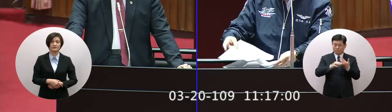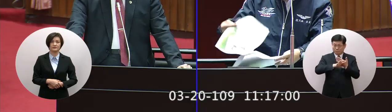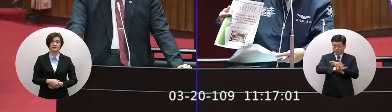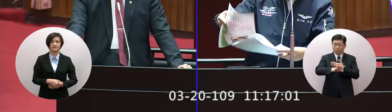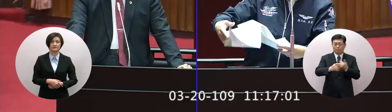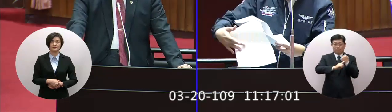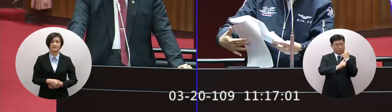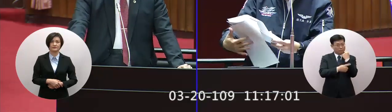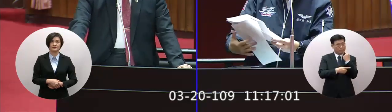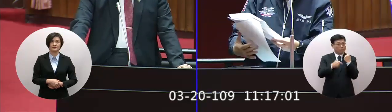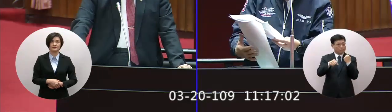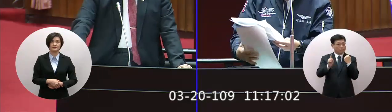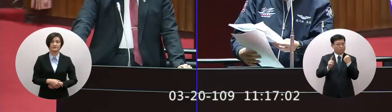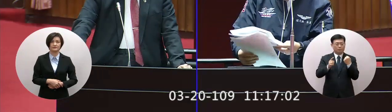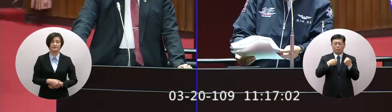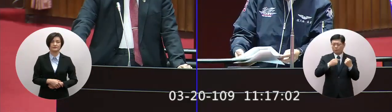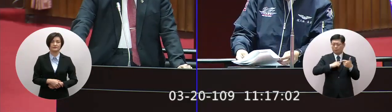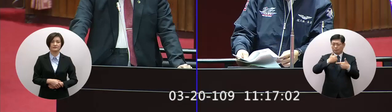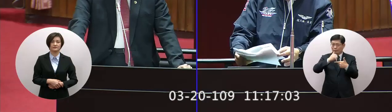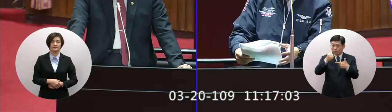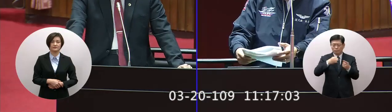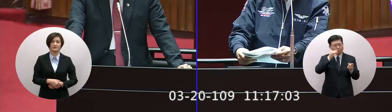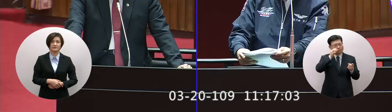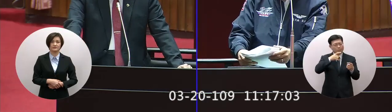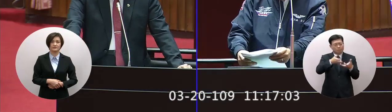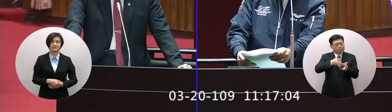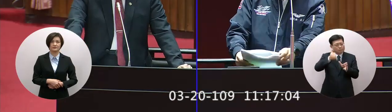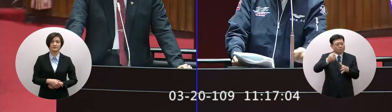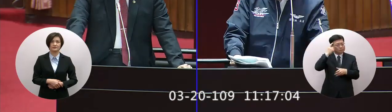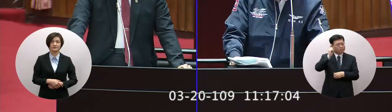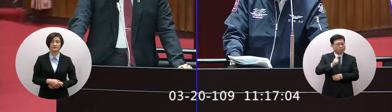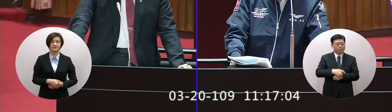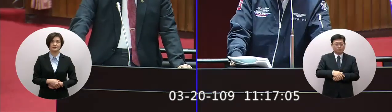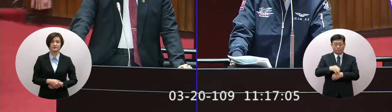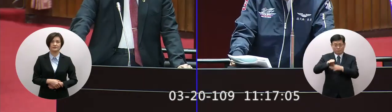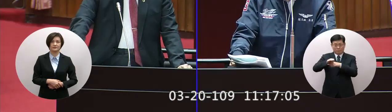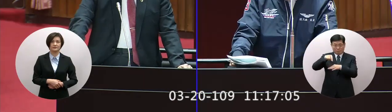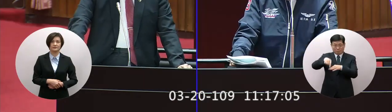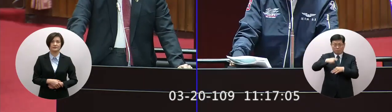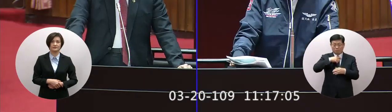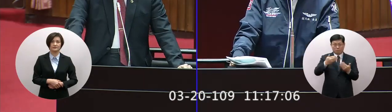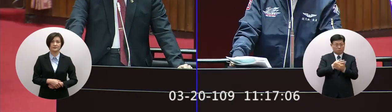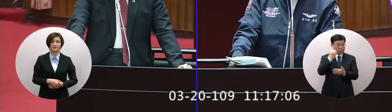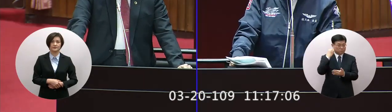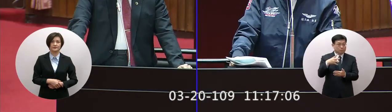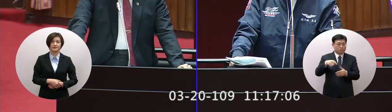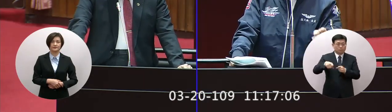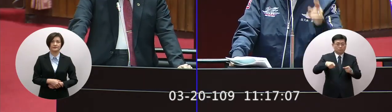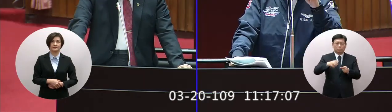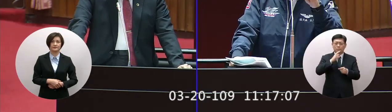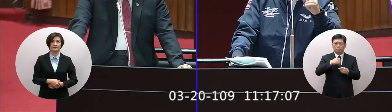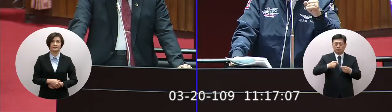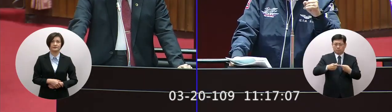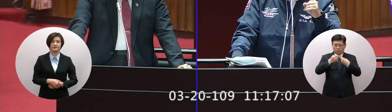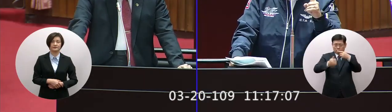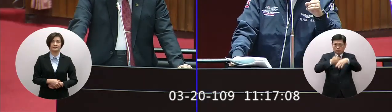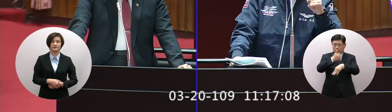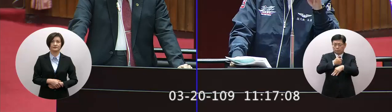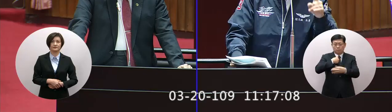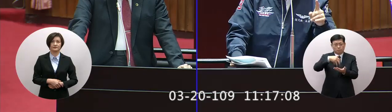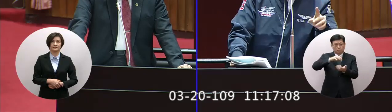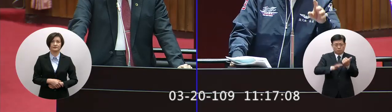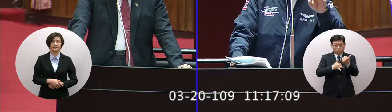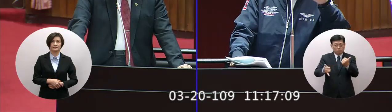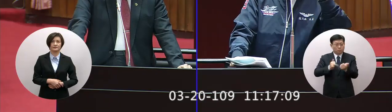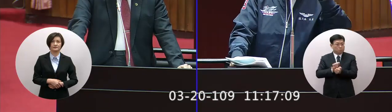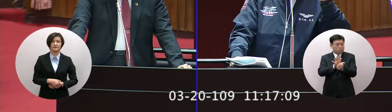关的这个法令的部分，这是我们的建议，待会听听看部长您的看法哈。车辆的这个汰旧换新政策是我在第一届当委员的时